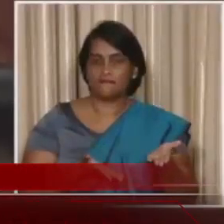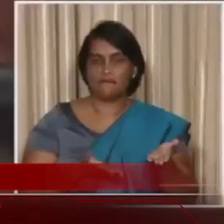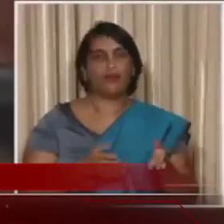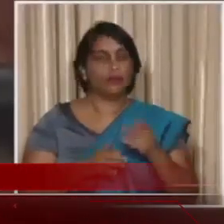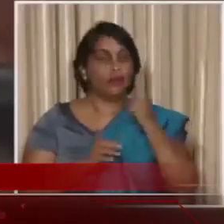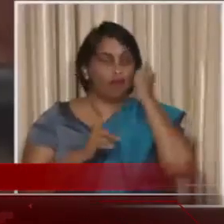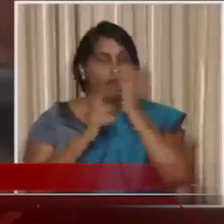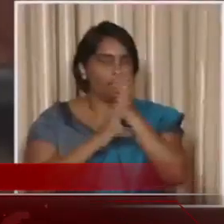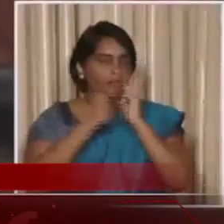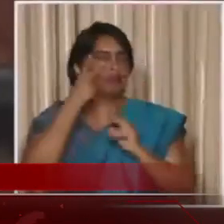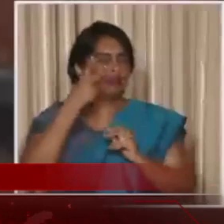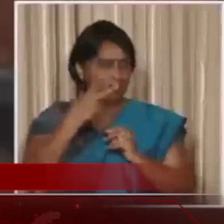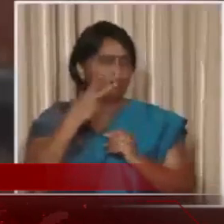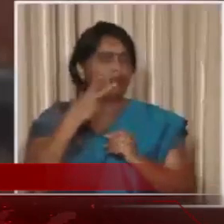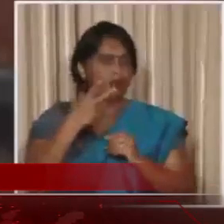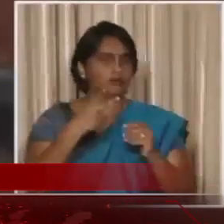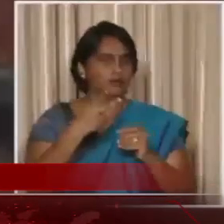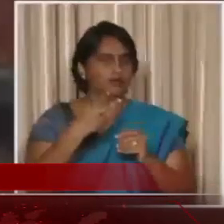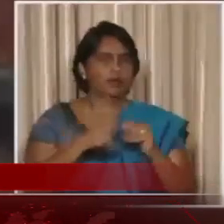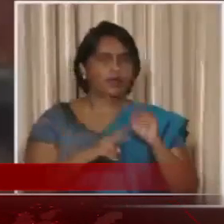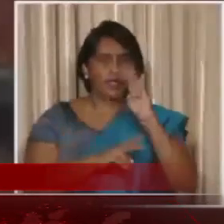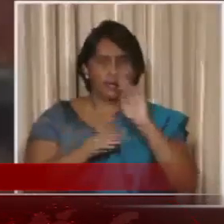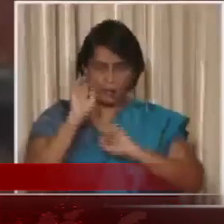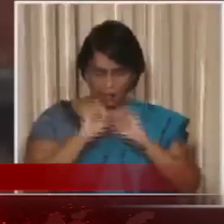යෝජනා දෙකයි පොයි මේ සුර තියෙන දෙයි. 130ද